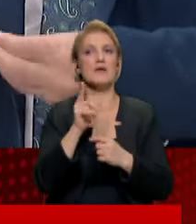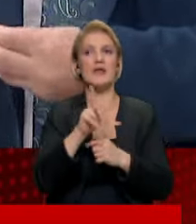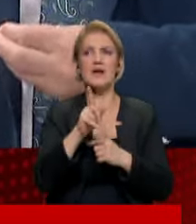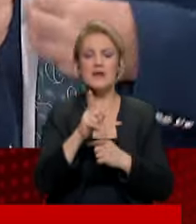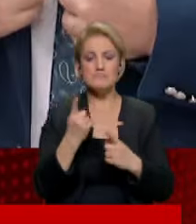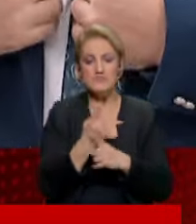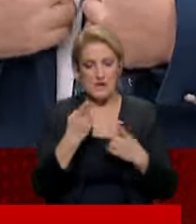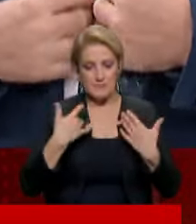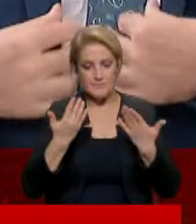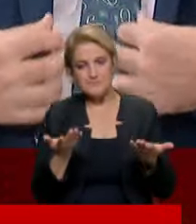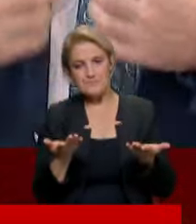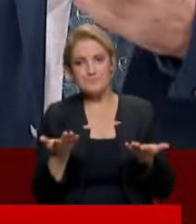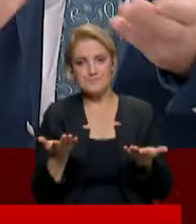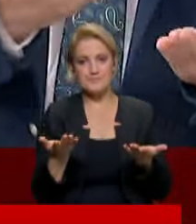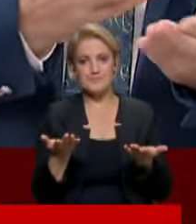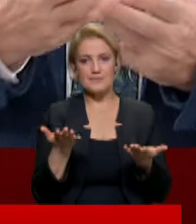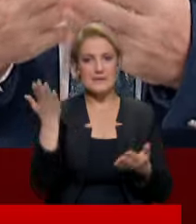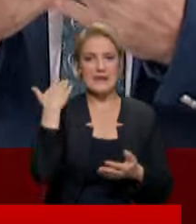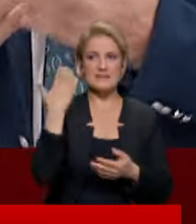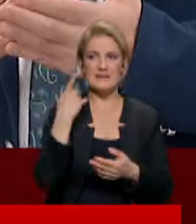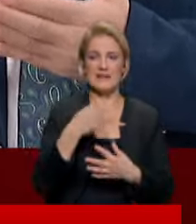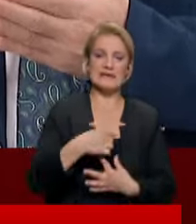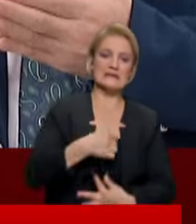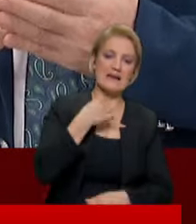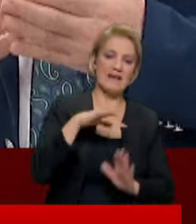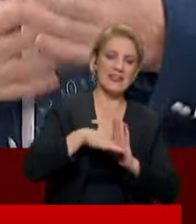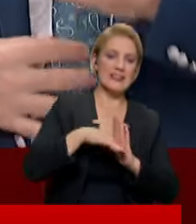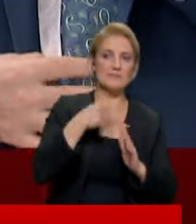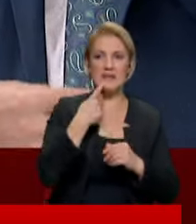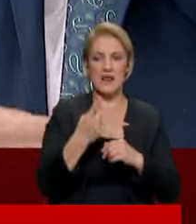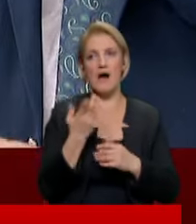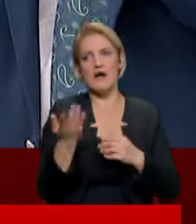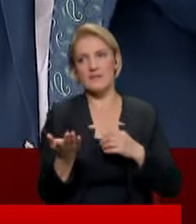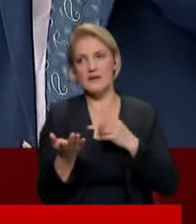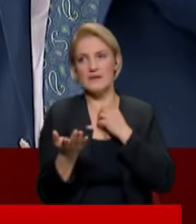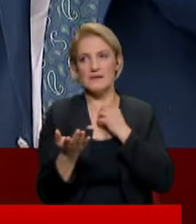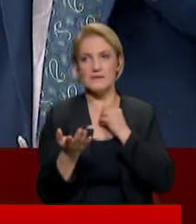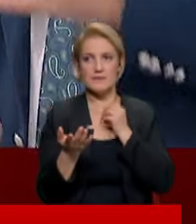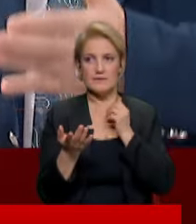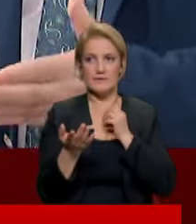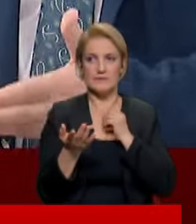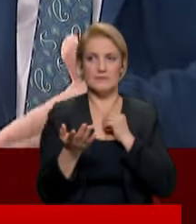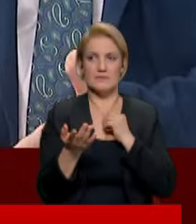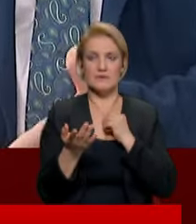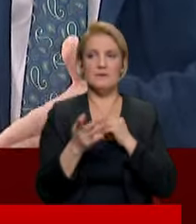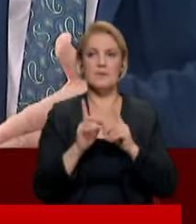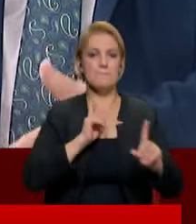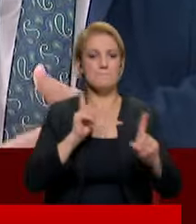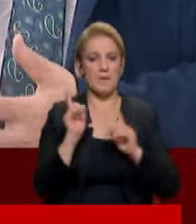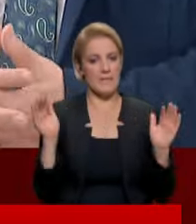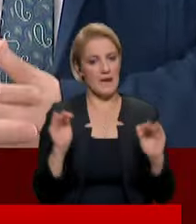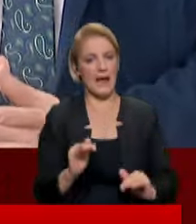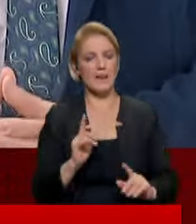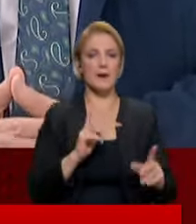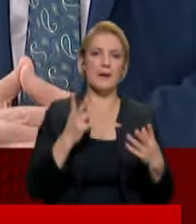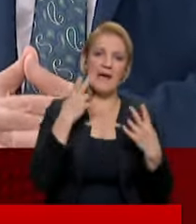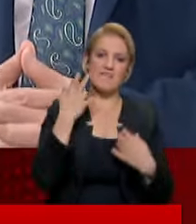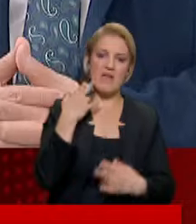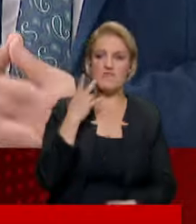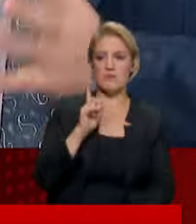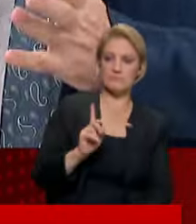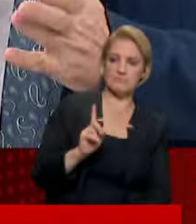bir şeyle Dolayısıyla Hani eskiden buna gravat indirimi denirdi hani şey duruşmaya geldi efendi